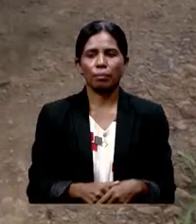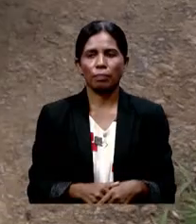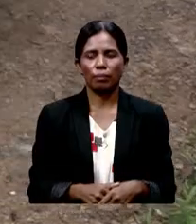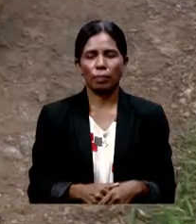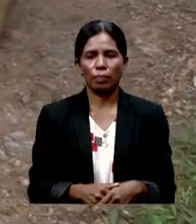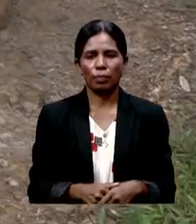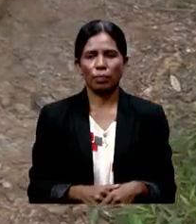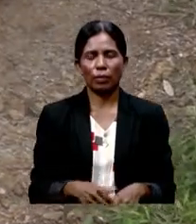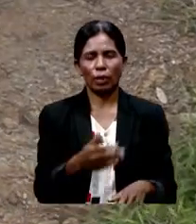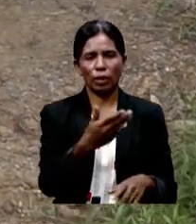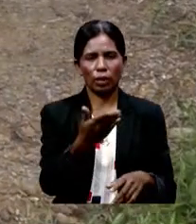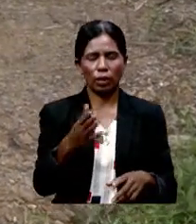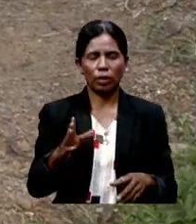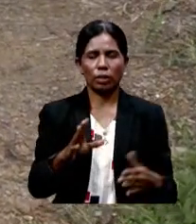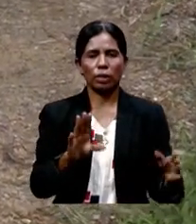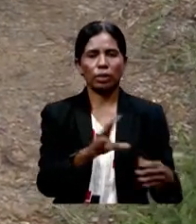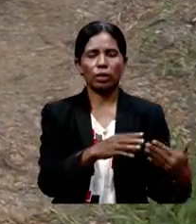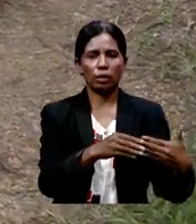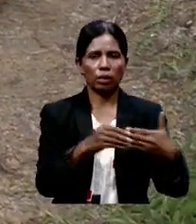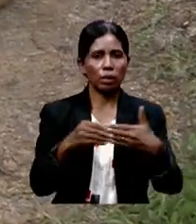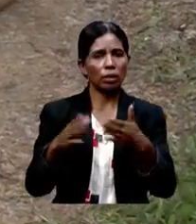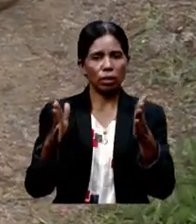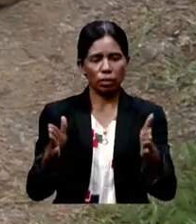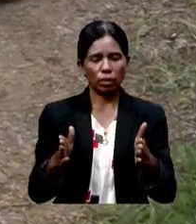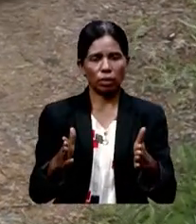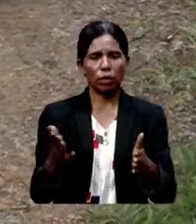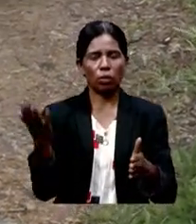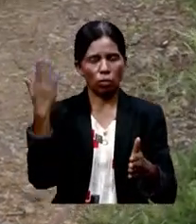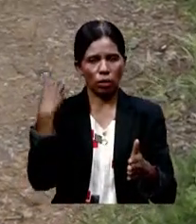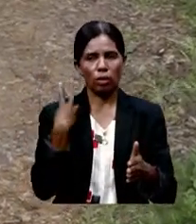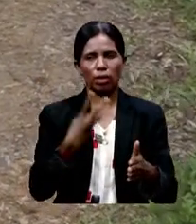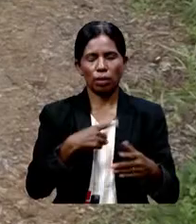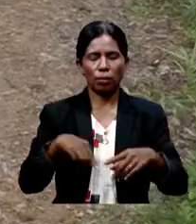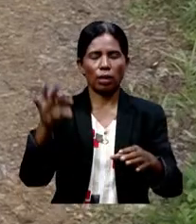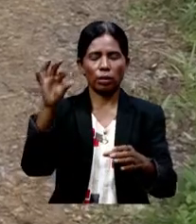naí lúcia o Lucas ita vai ir aí tatu ba eleição